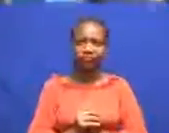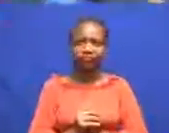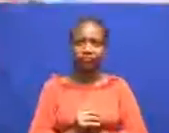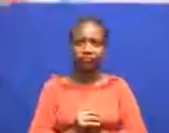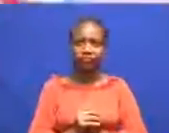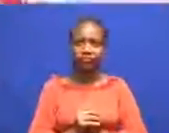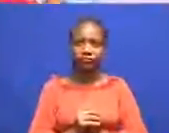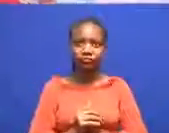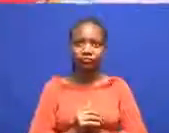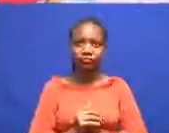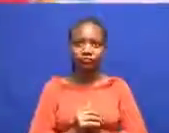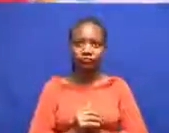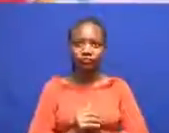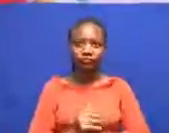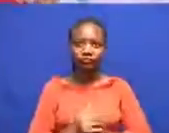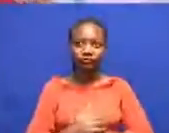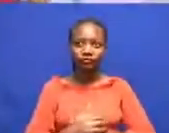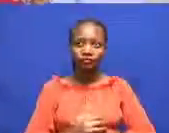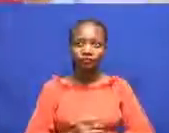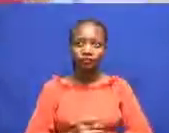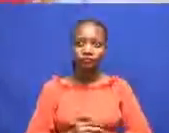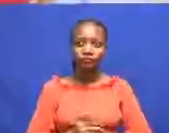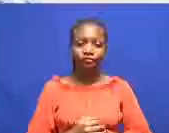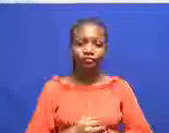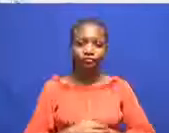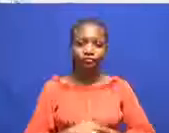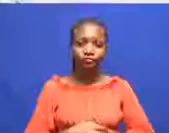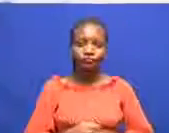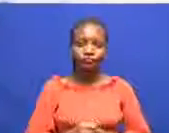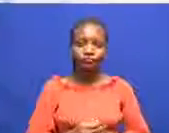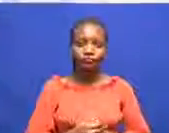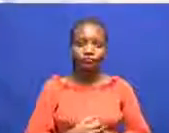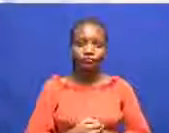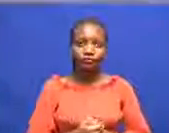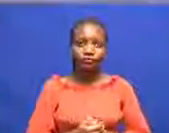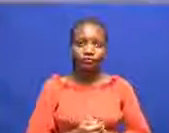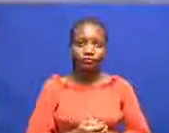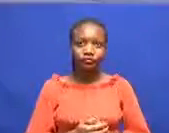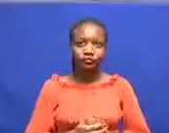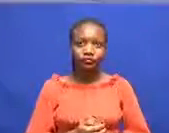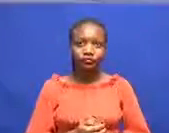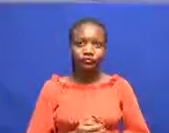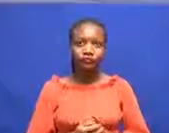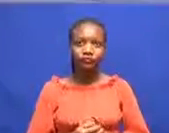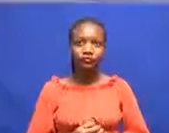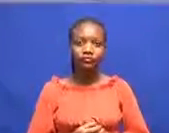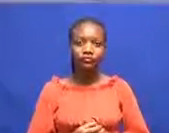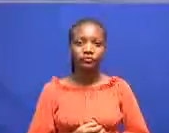corona Tony mwirigi TV4 7 Nairobi namna tukia